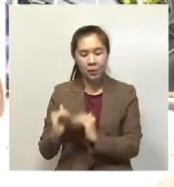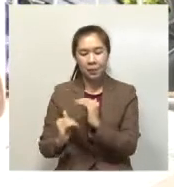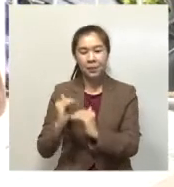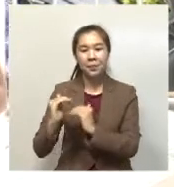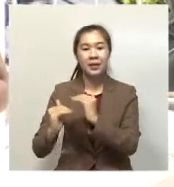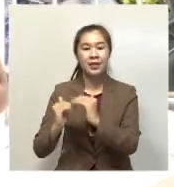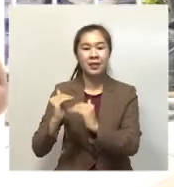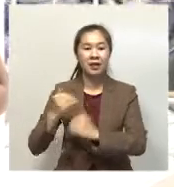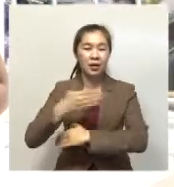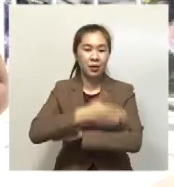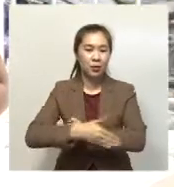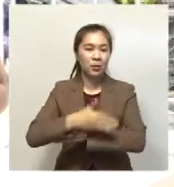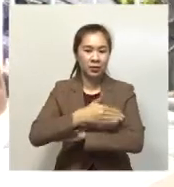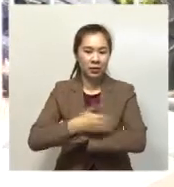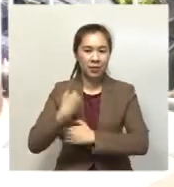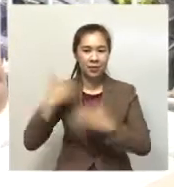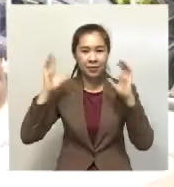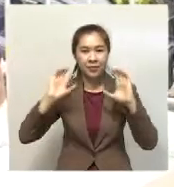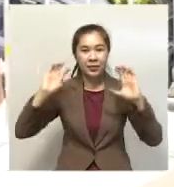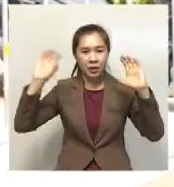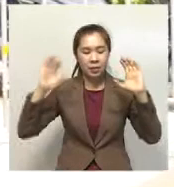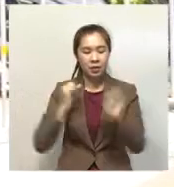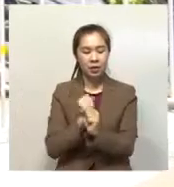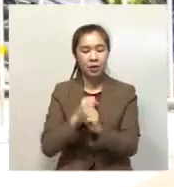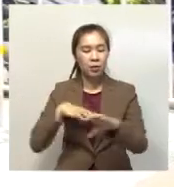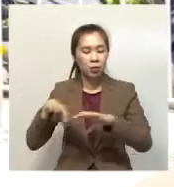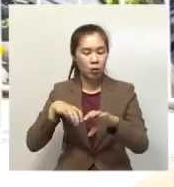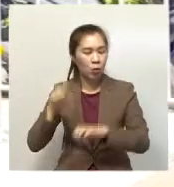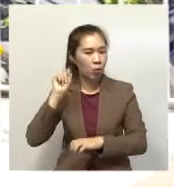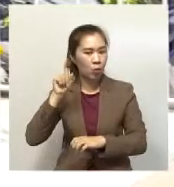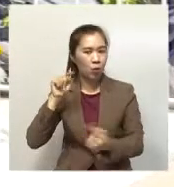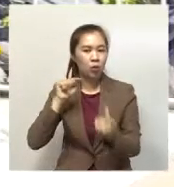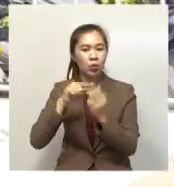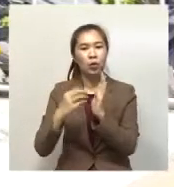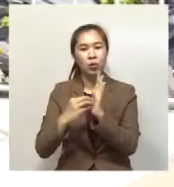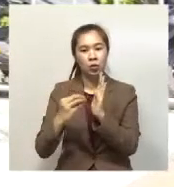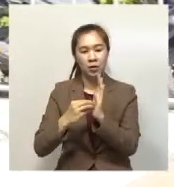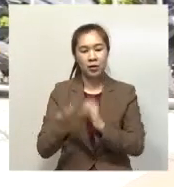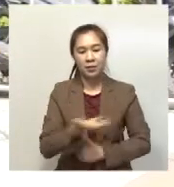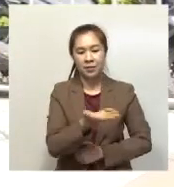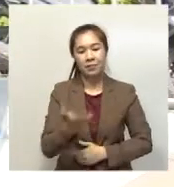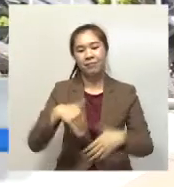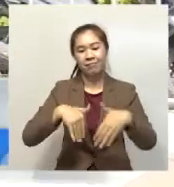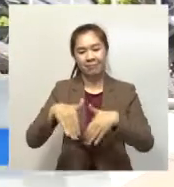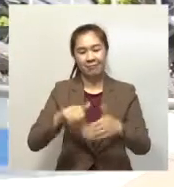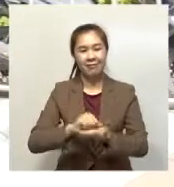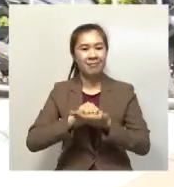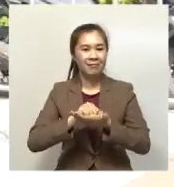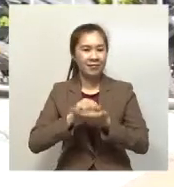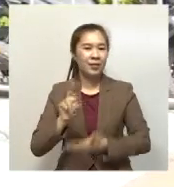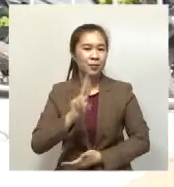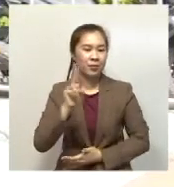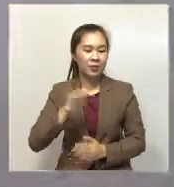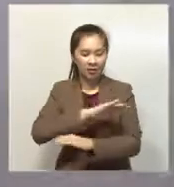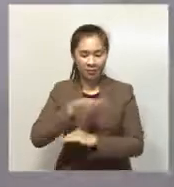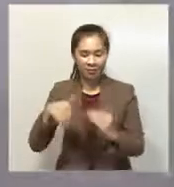ทางคู่ซึ่งรัฐบาลคะได้มีการเร่งดำเนินการให้ครอบคลุมทั่วประเทศเพื่อให้ประชาชนสามารถใช้บริการได้อย่างทั่วถึง